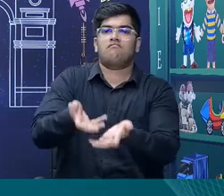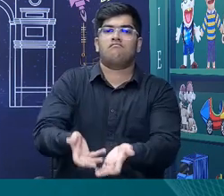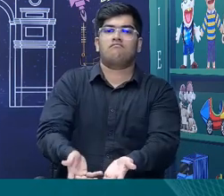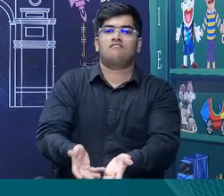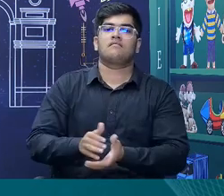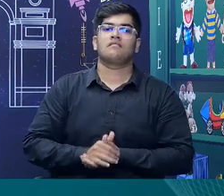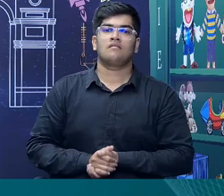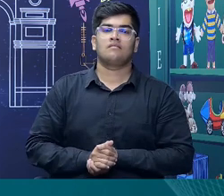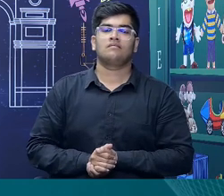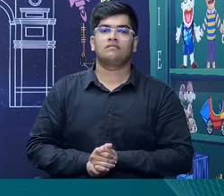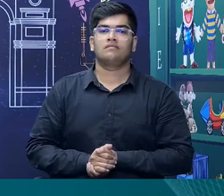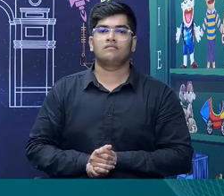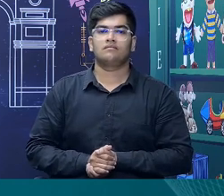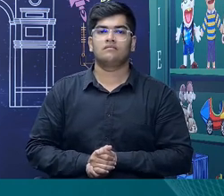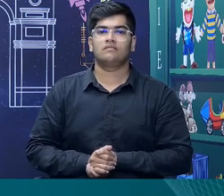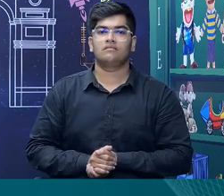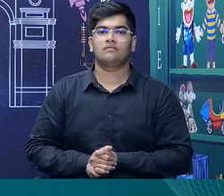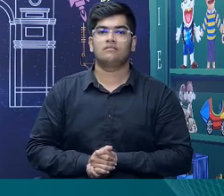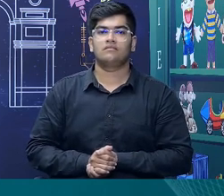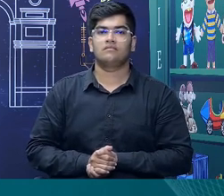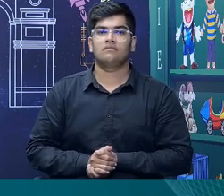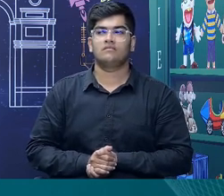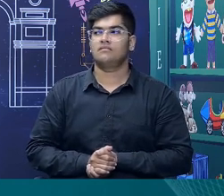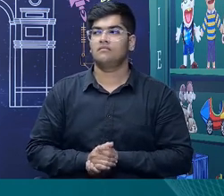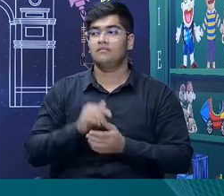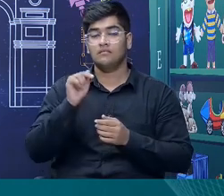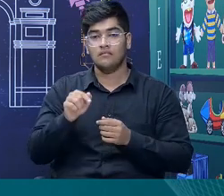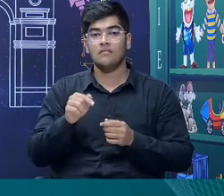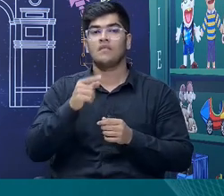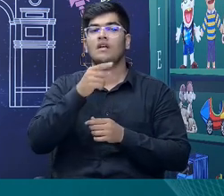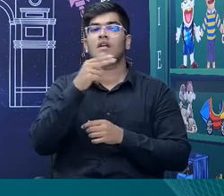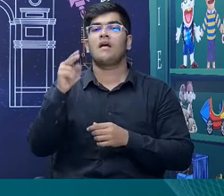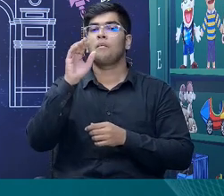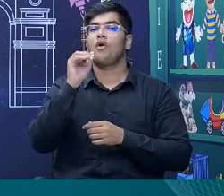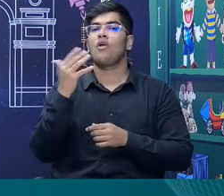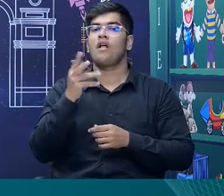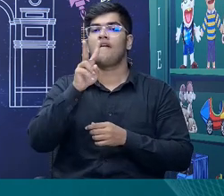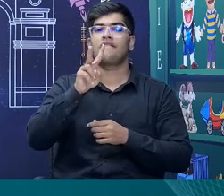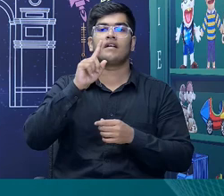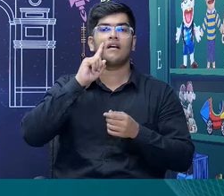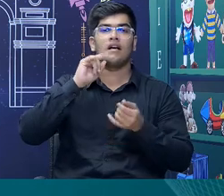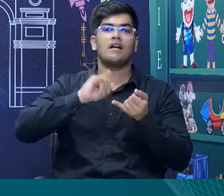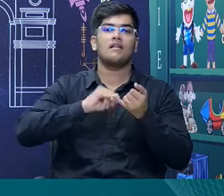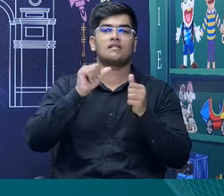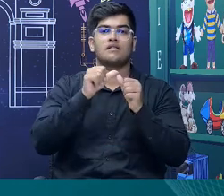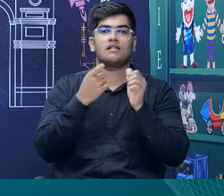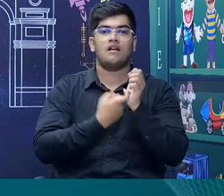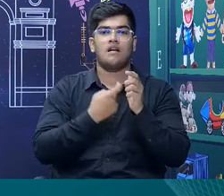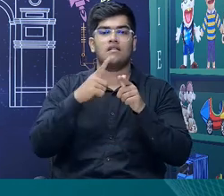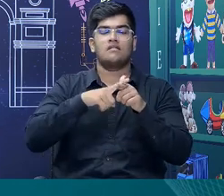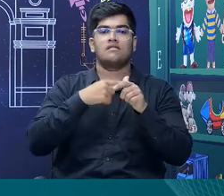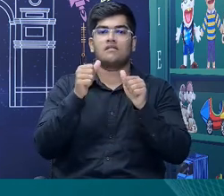विसर्जन किया जाता है और उसे विसर्जन का क्या सिंबॉलिज्म है या क्या साइनिफिकेंस है